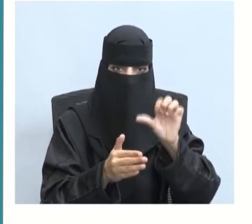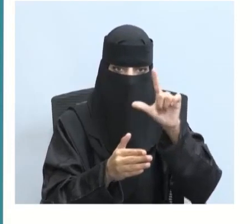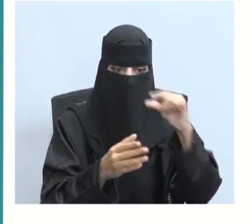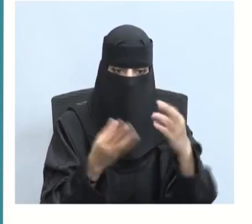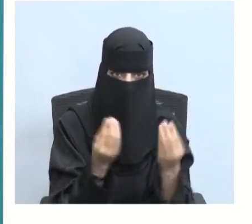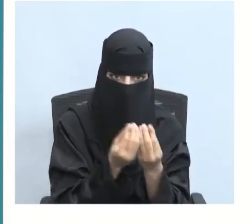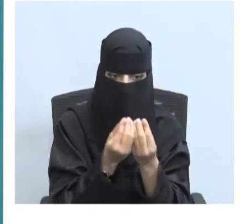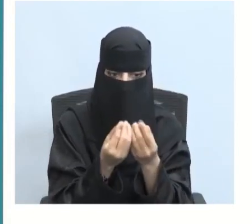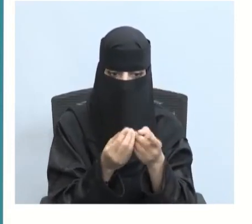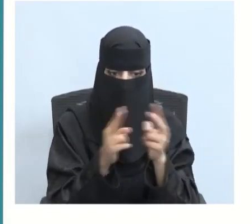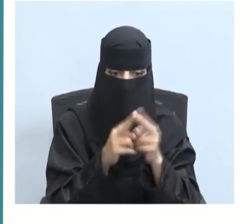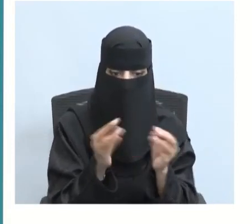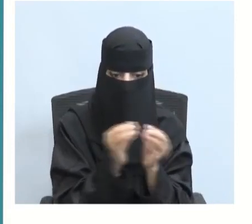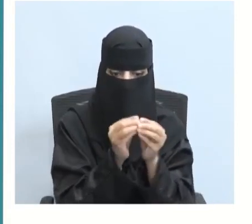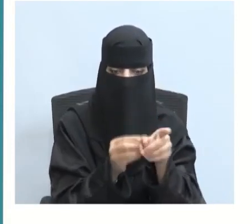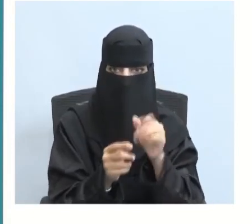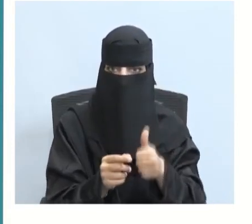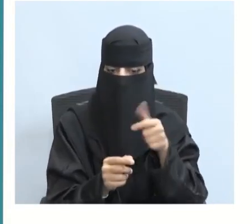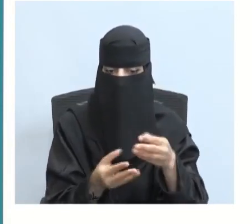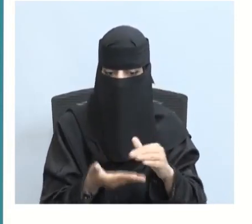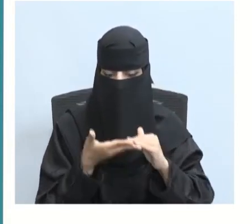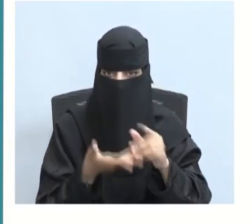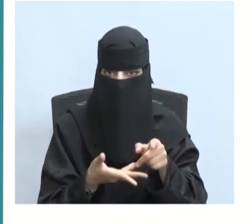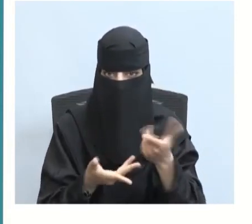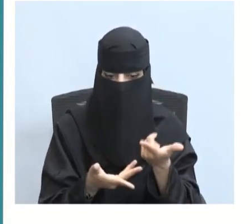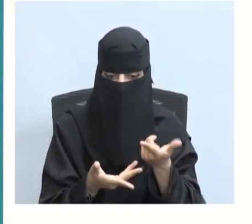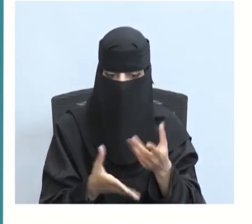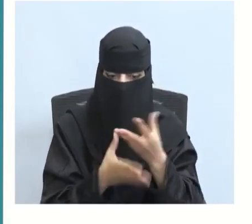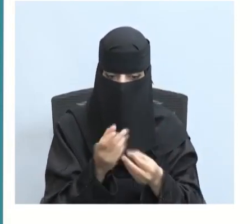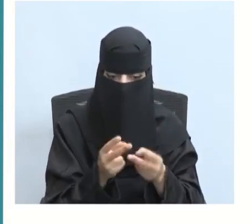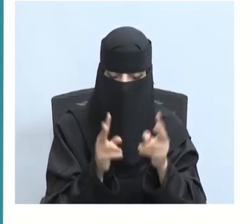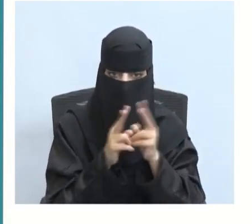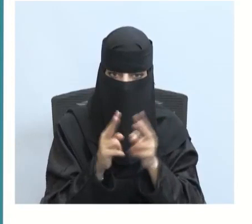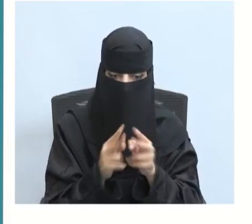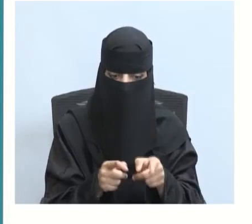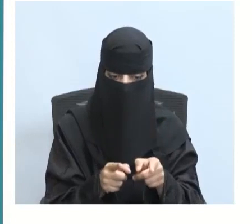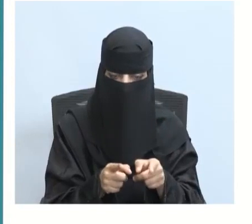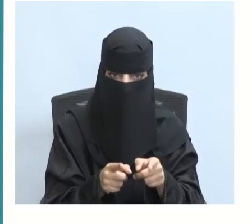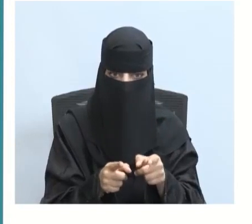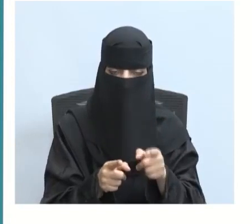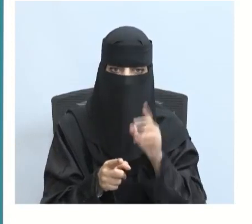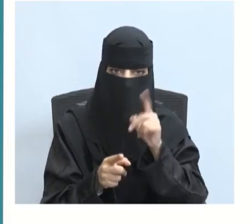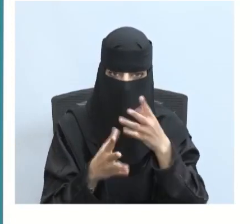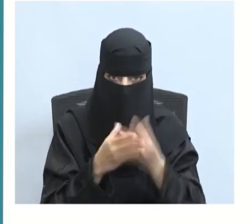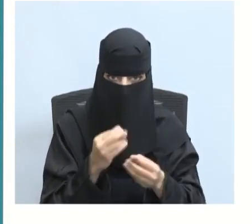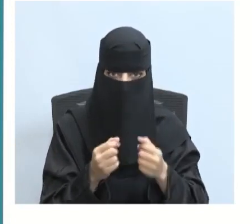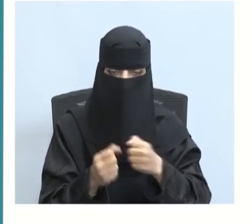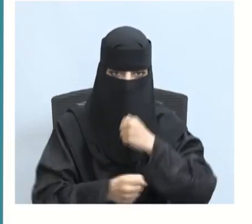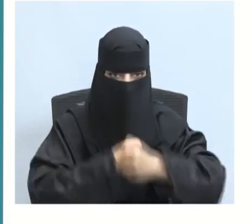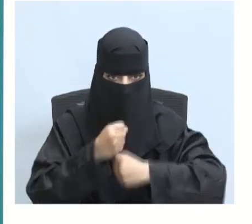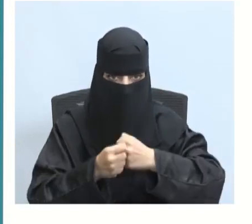متلازمين حيث يتم توليد الطاقه الحركيه في